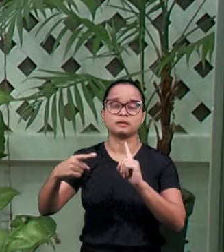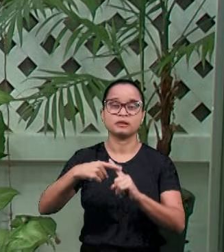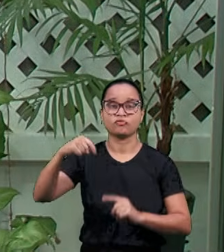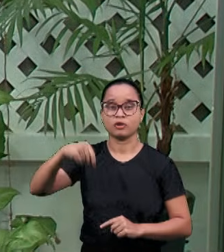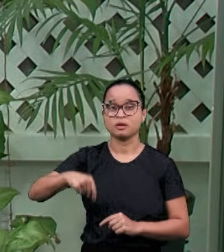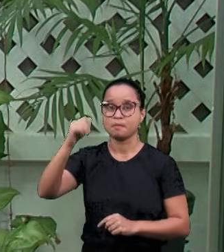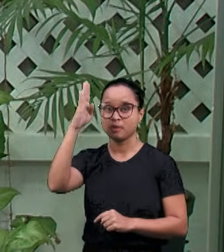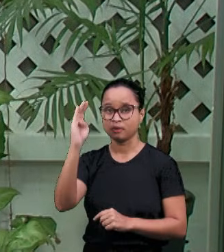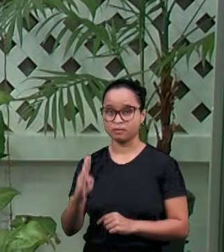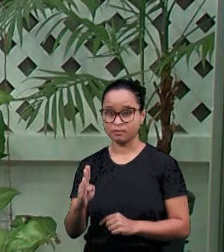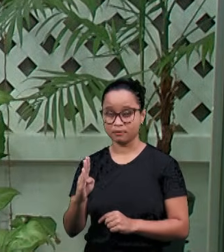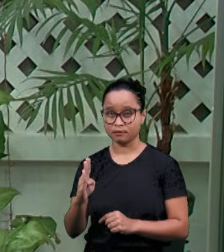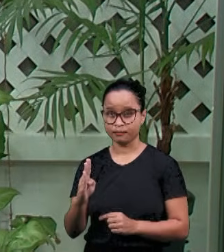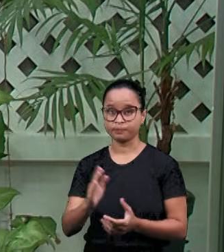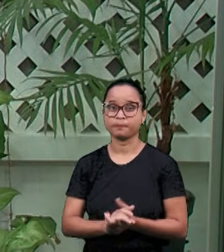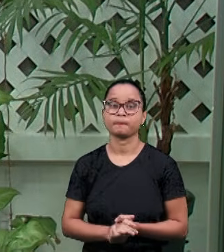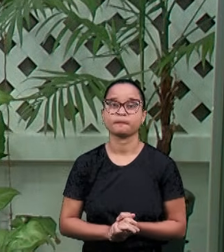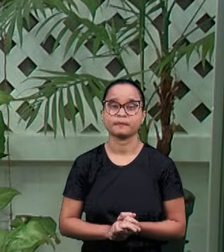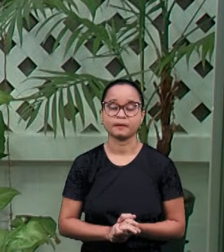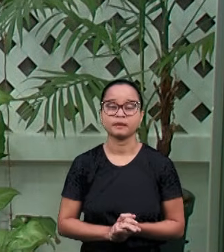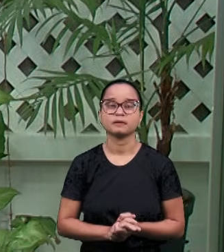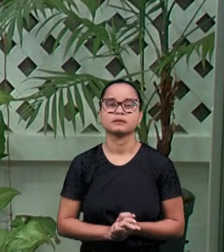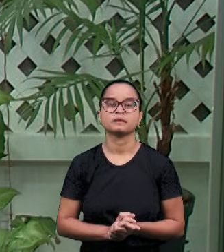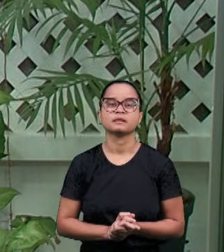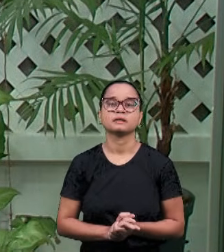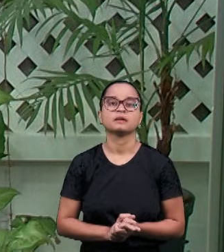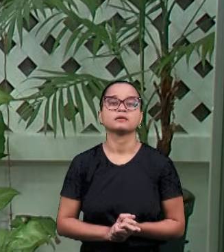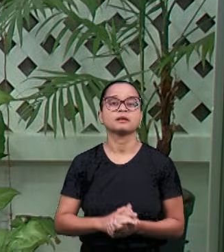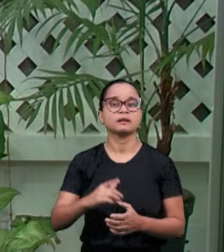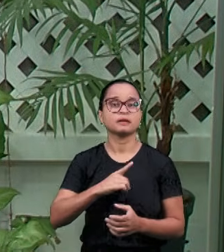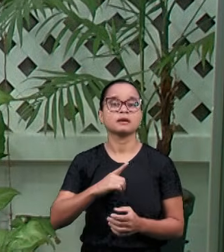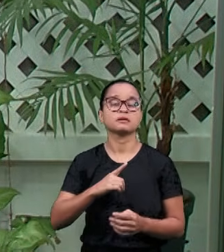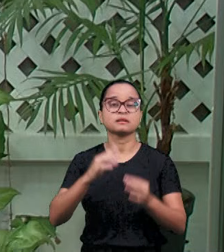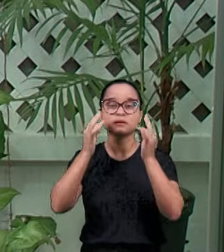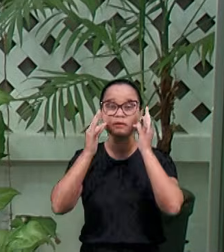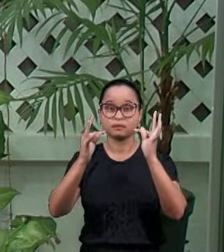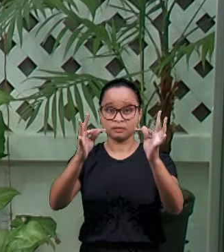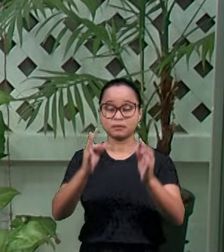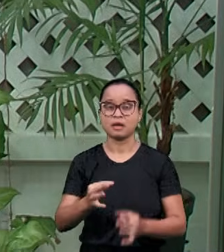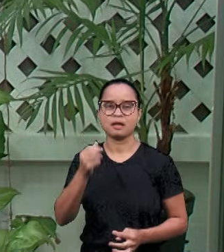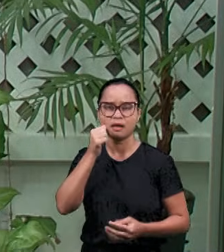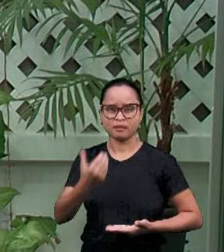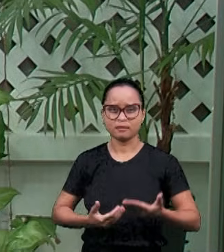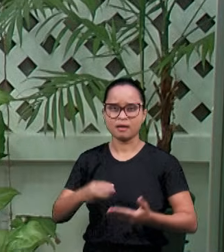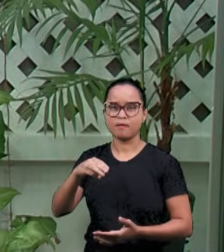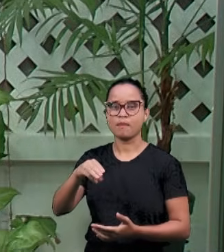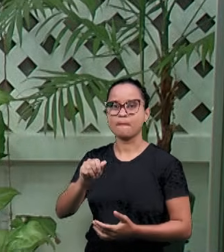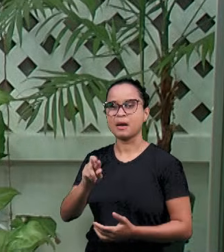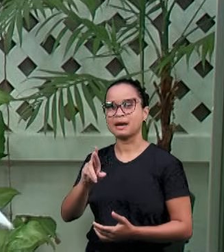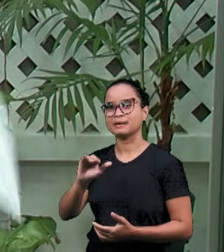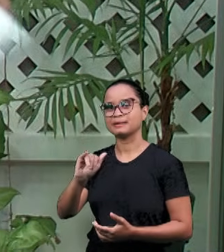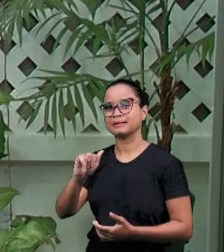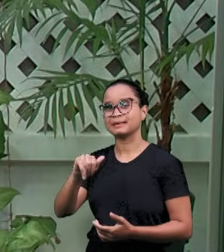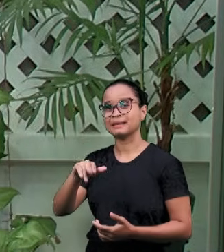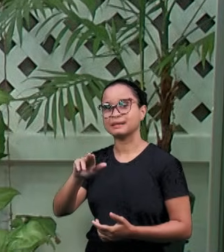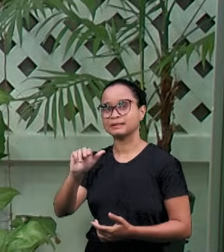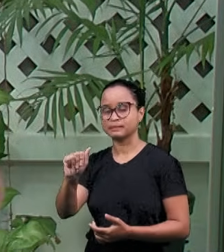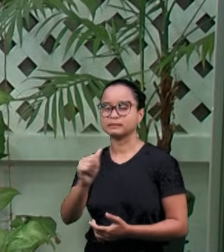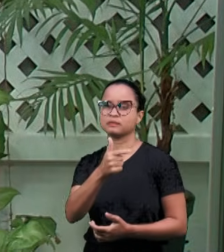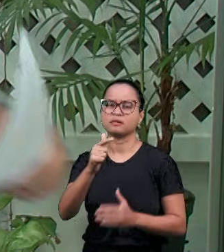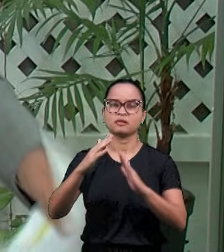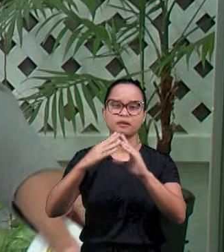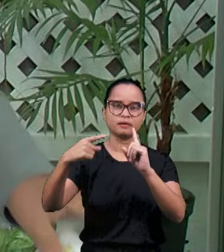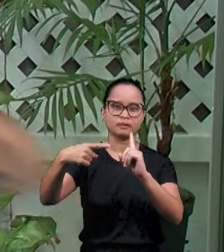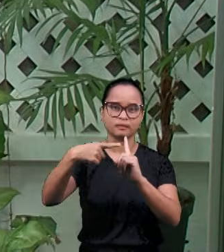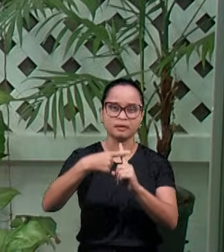liée de la région de Vista Alegre. Le témoignage de la sœur Mariana, la classe intermédiaire de l'église